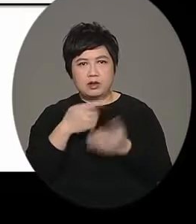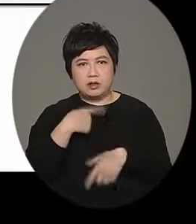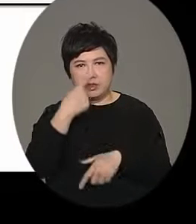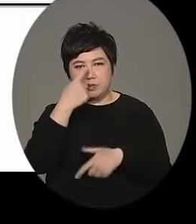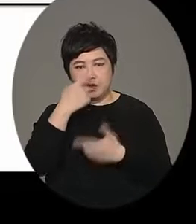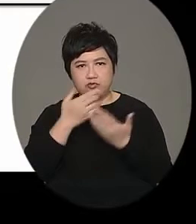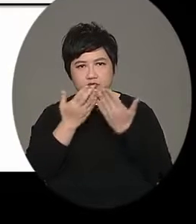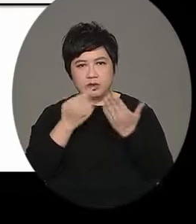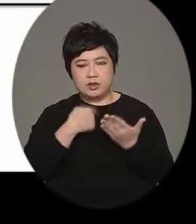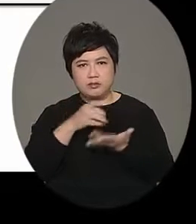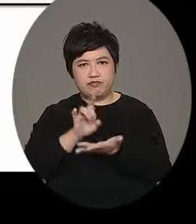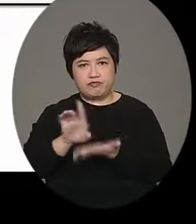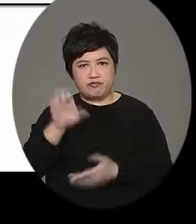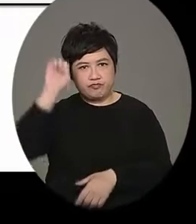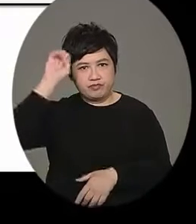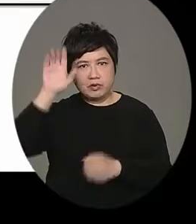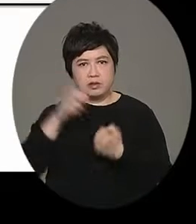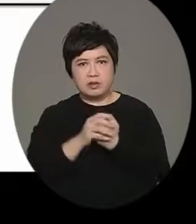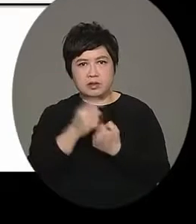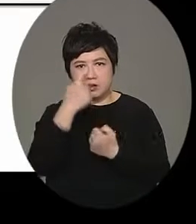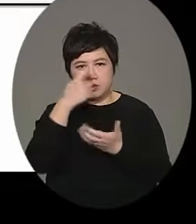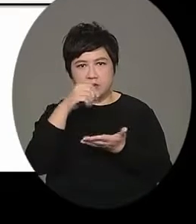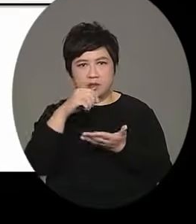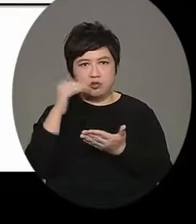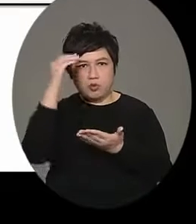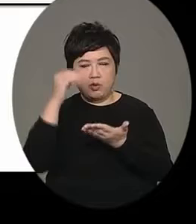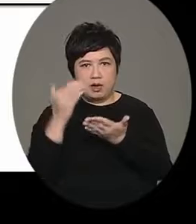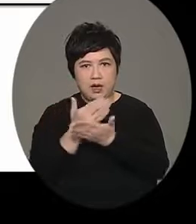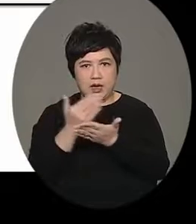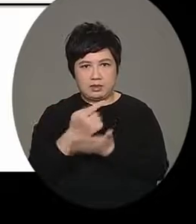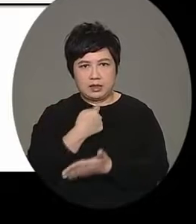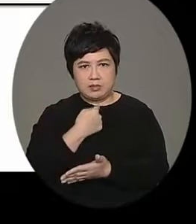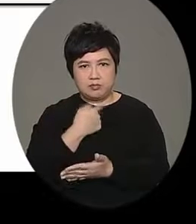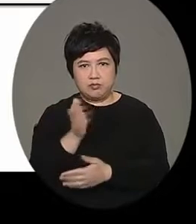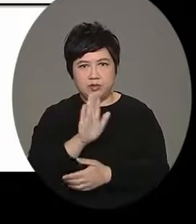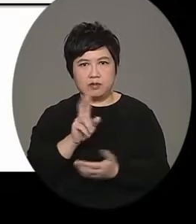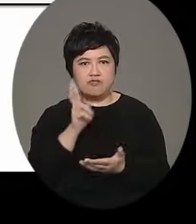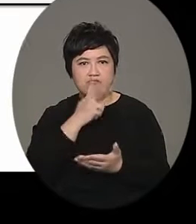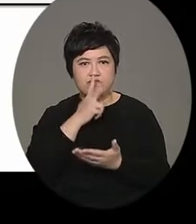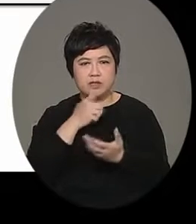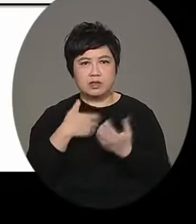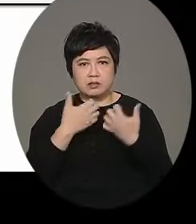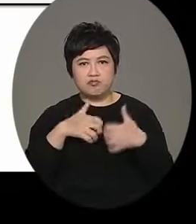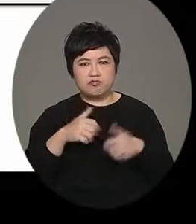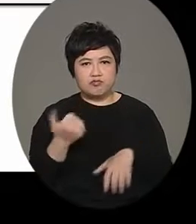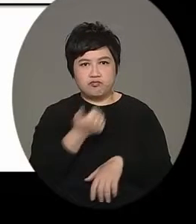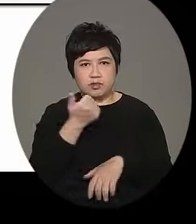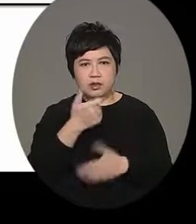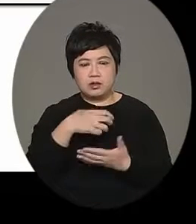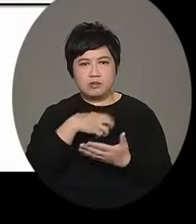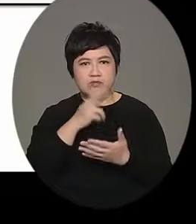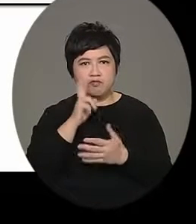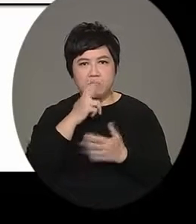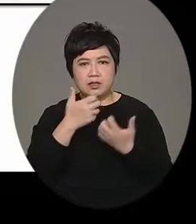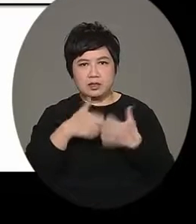科，同埋不再將英文設為高考必考科。原因是翻譯機已經很成熟了，認為